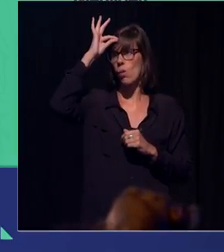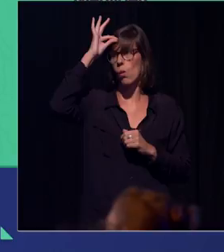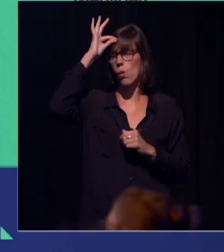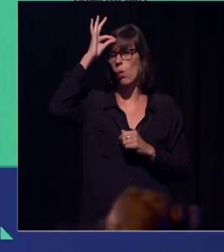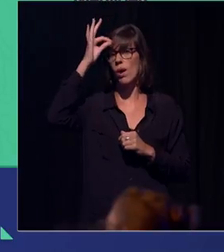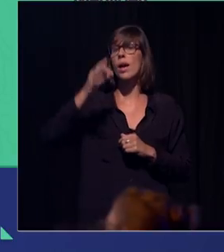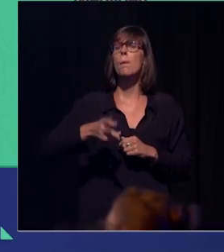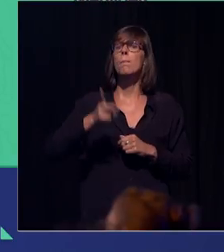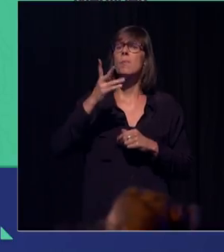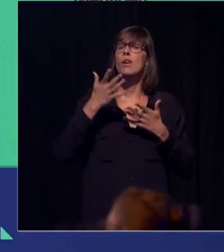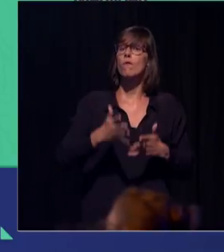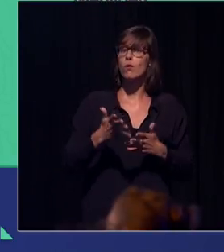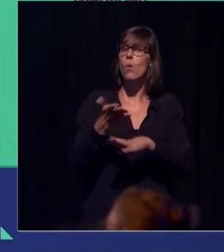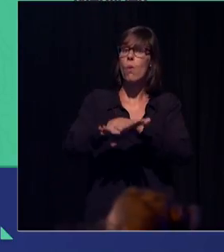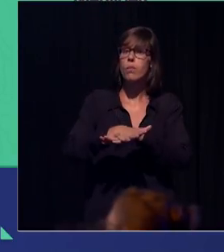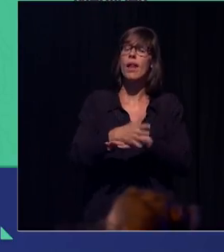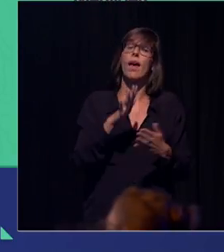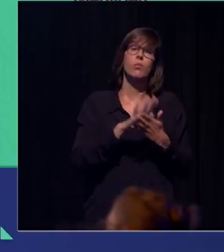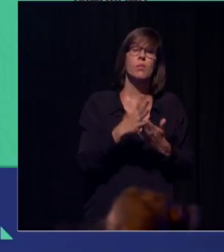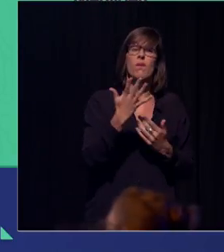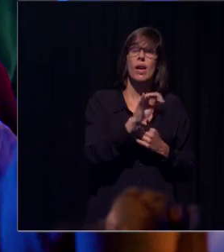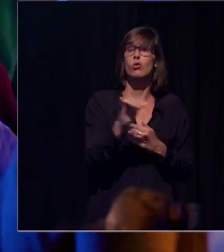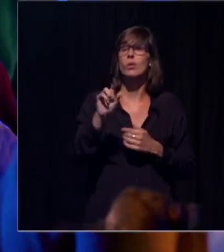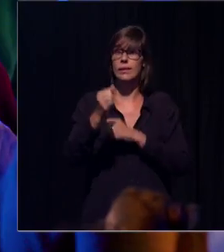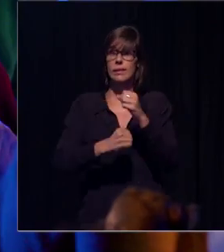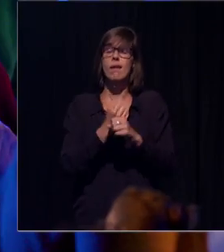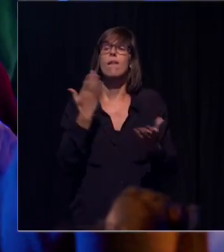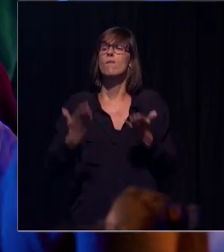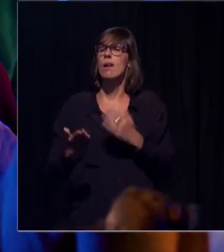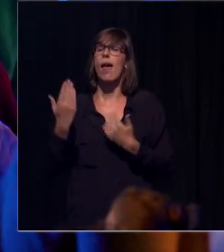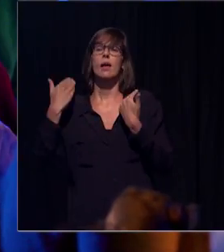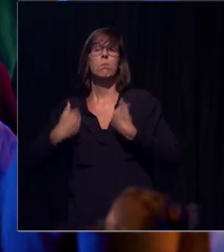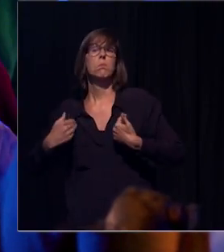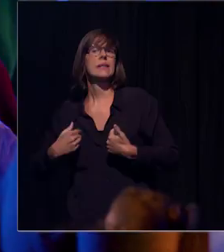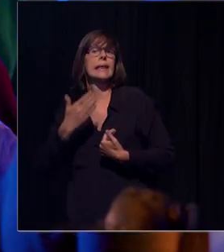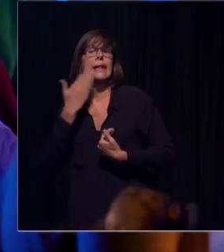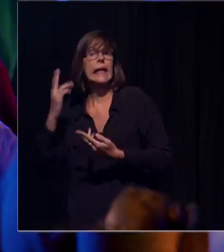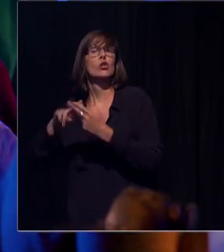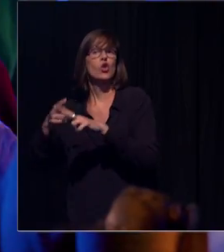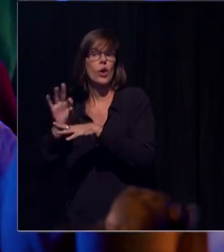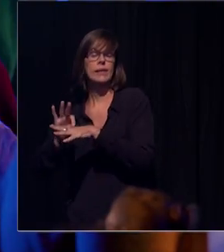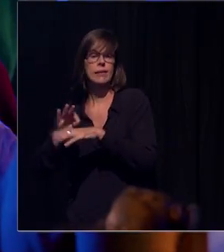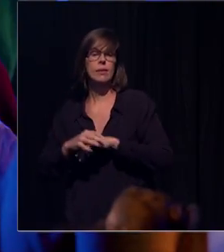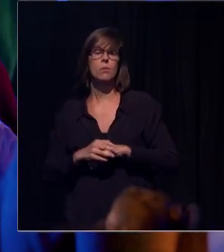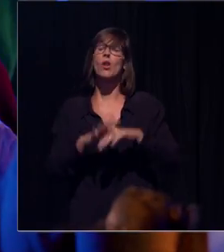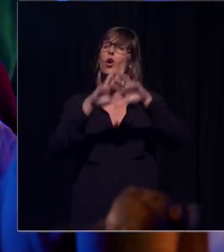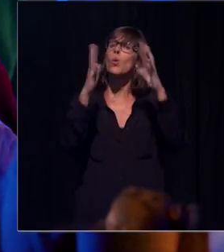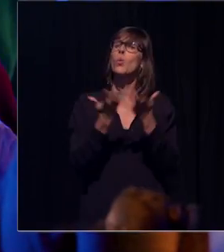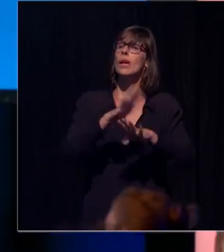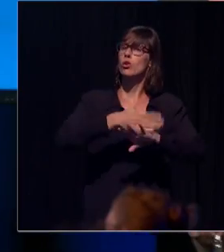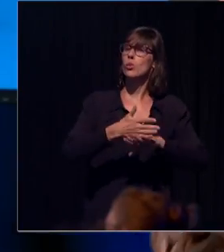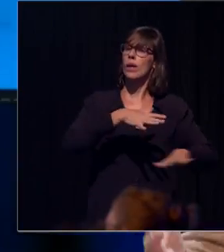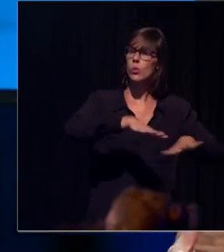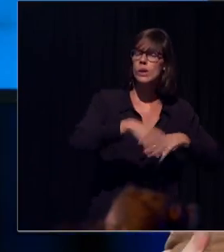jaar vroeger te overlijden dan mensen die geen diabetes hebben. Nu, de Wereldgezondheidsorganisatie ligt wakker van diabetes,